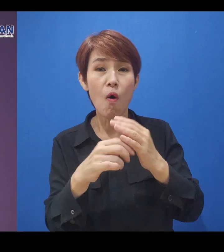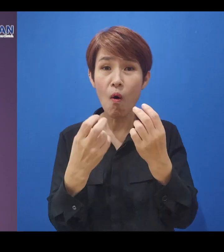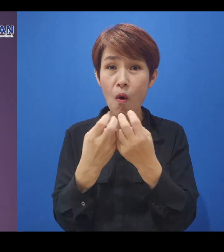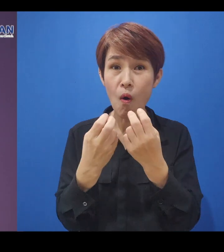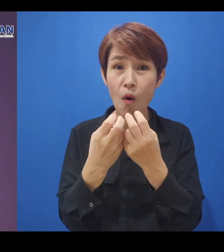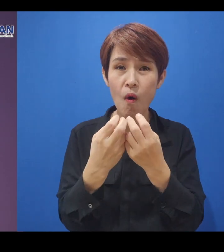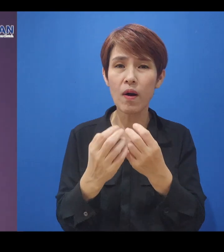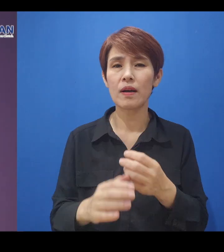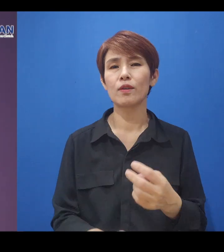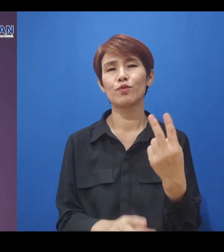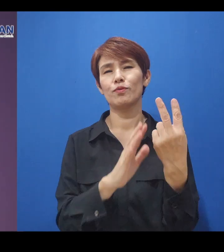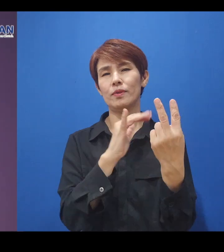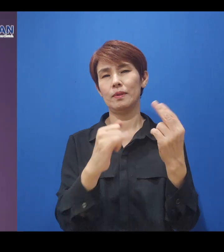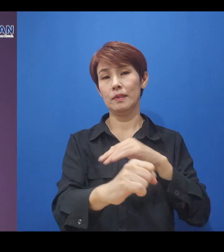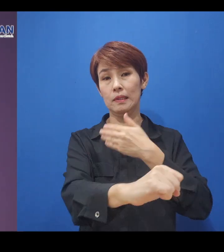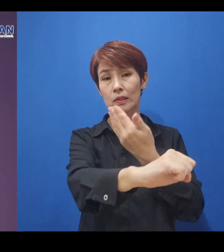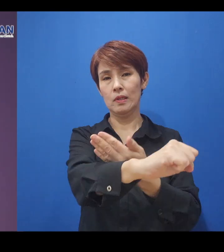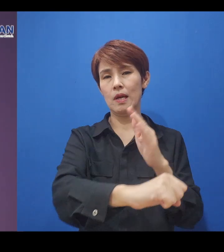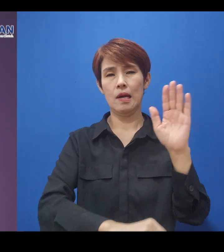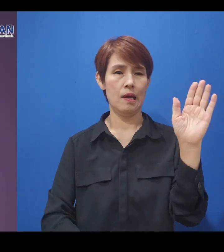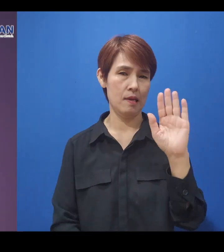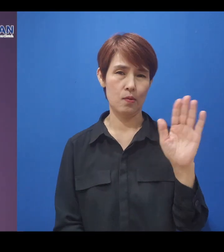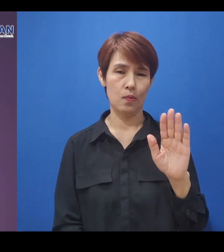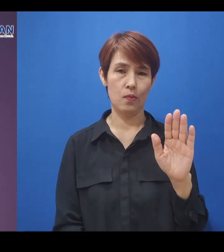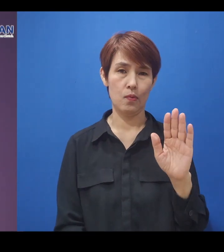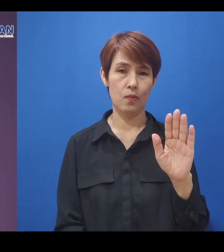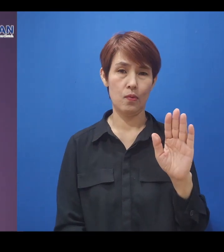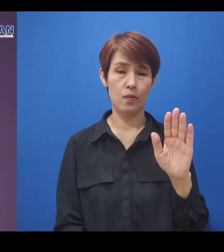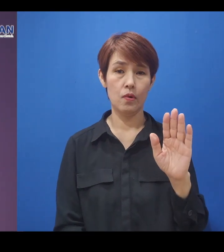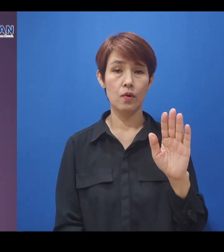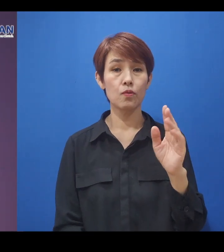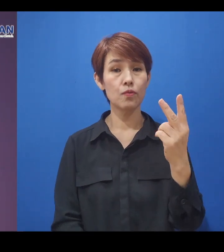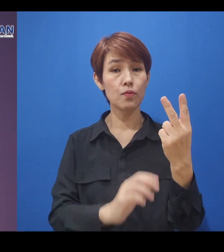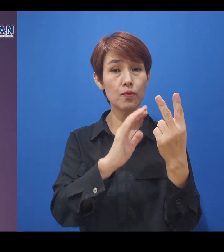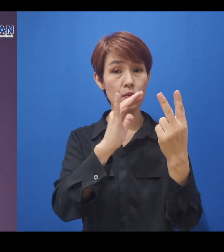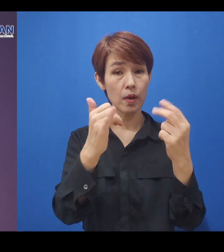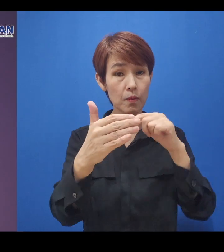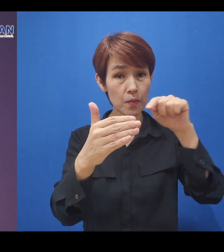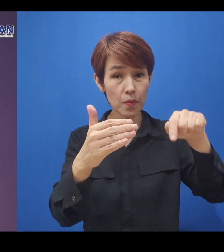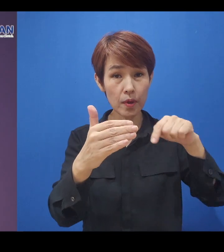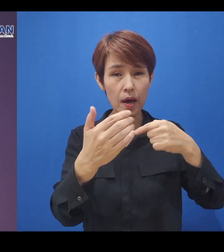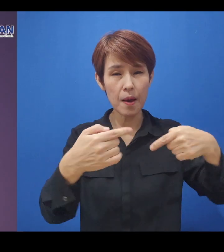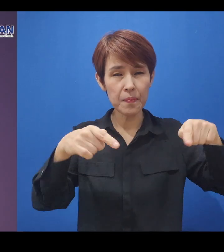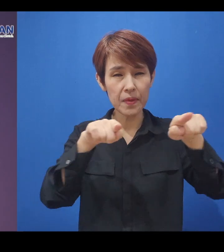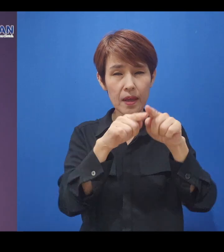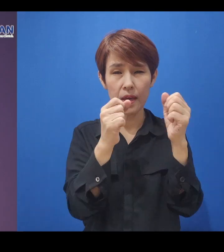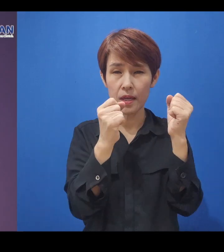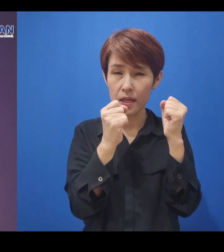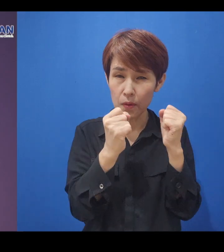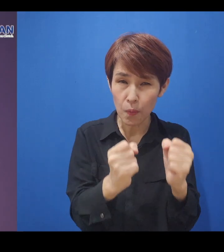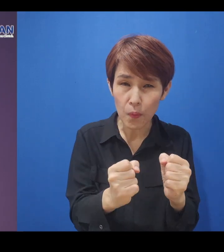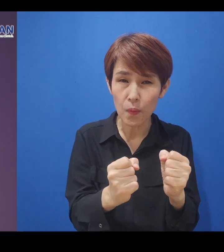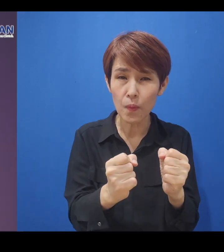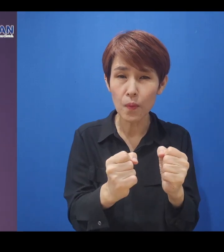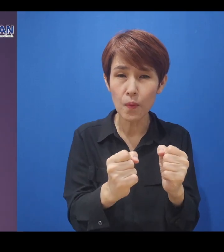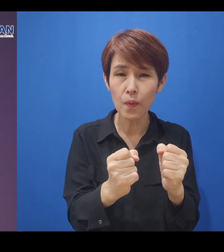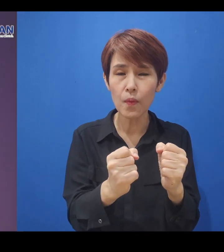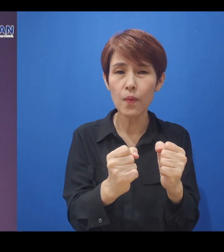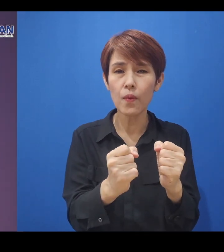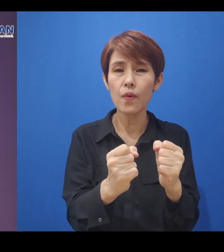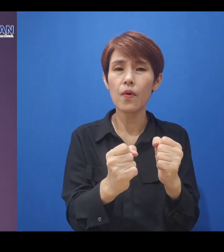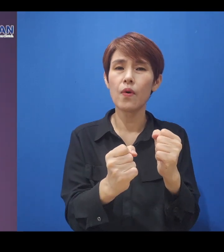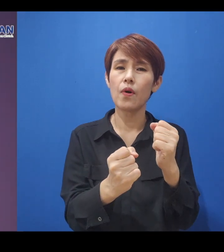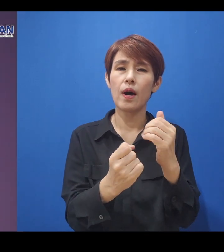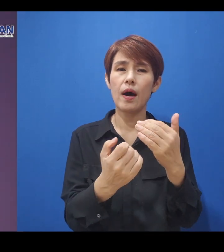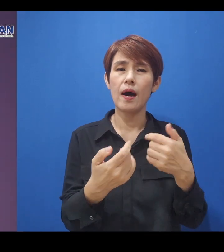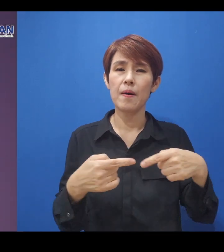그들에게 능력이 있는 게 아니고 그들 속에서 함께 찢기시고 함께